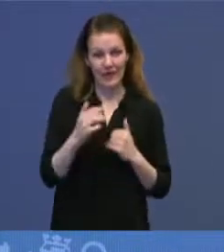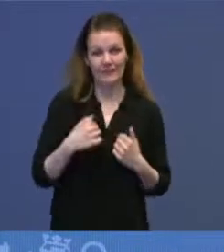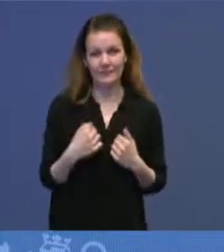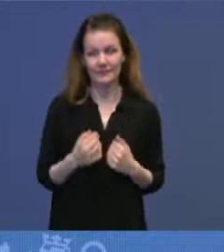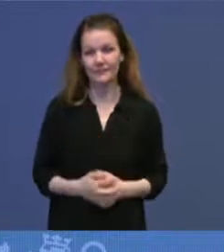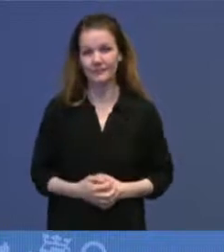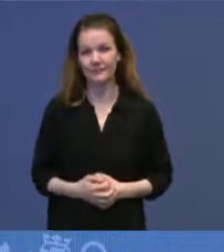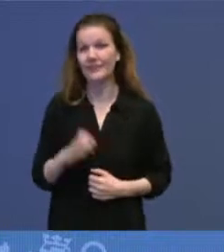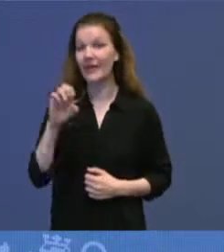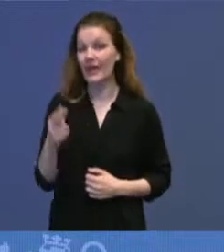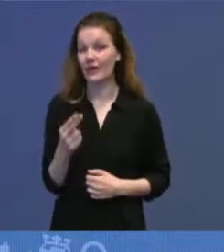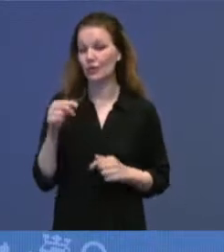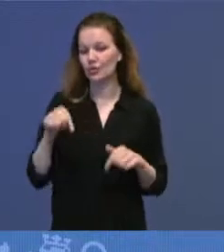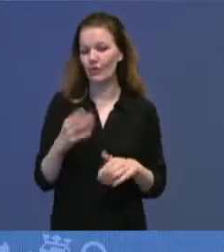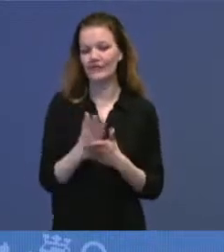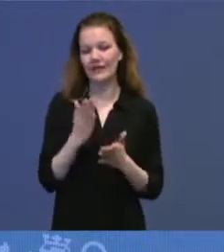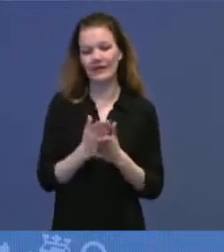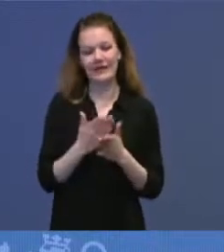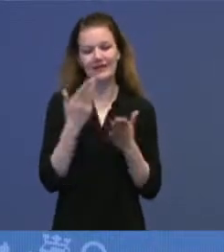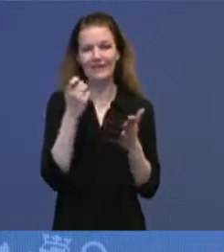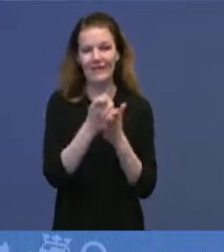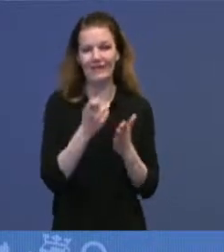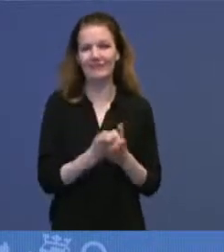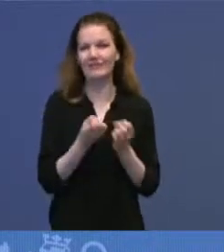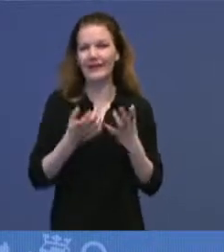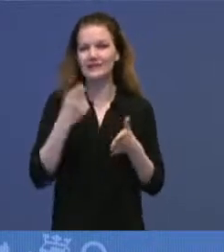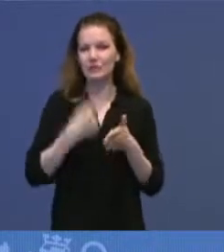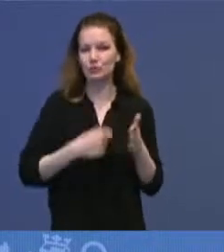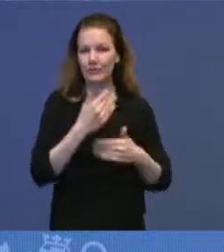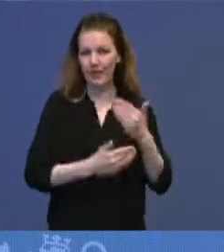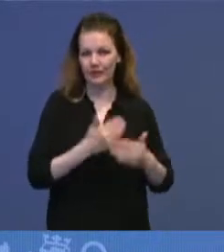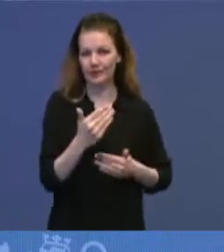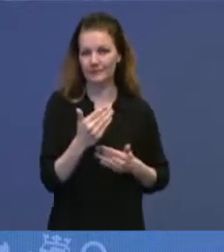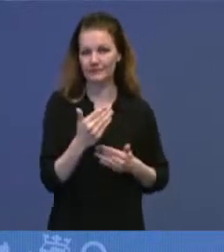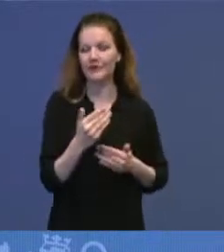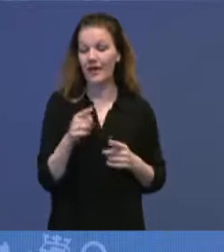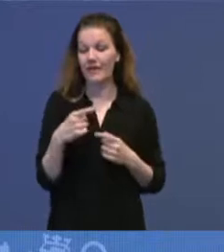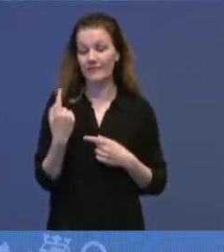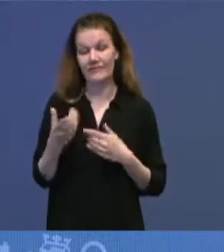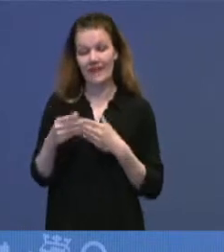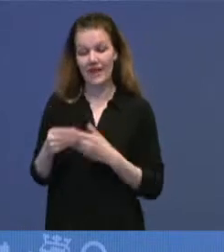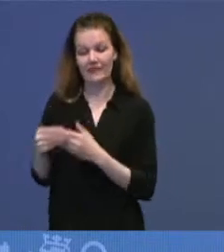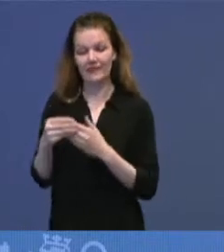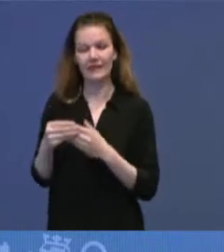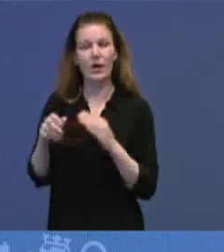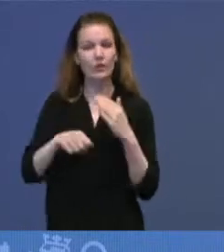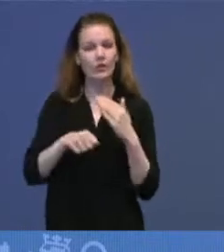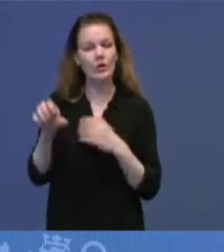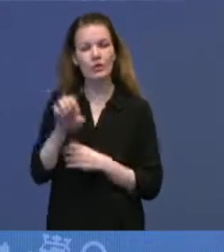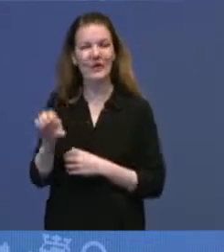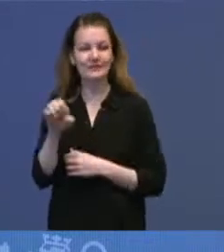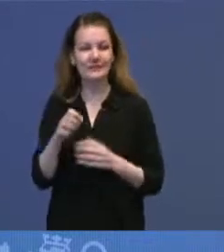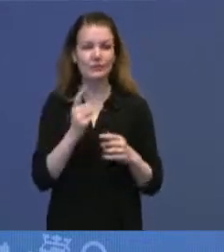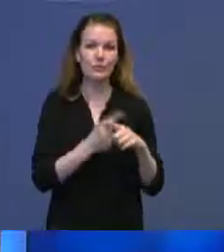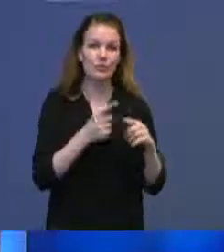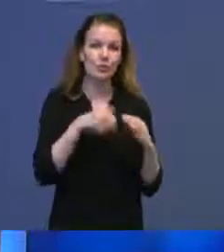EU har vedtatt flere sanksjonspakker. Vi varslet at vi ville stå sammen med europeiske og nordiske land. Det